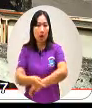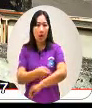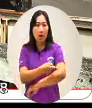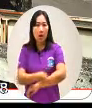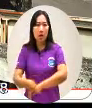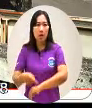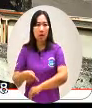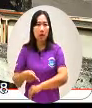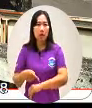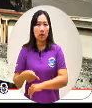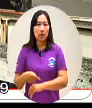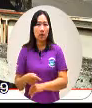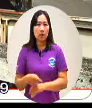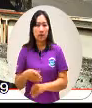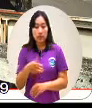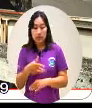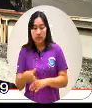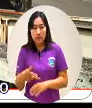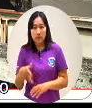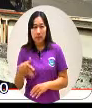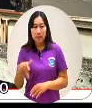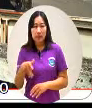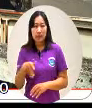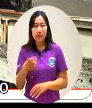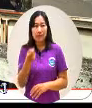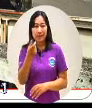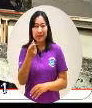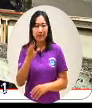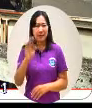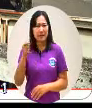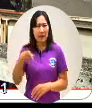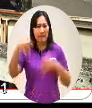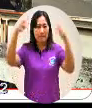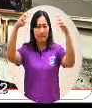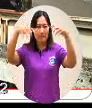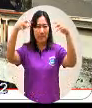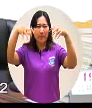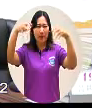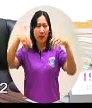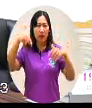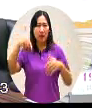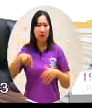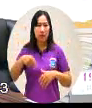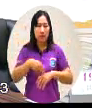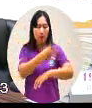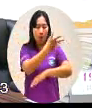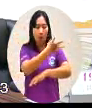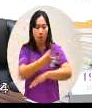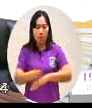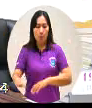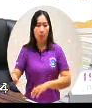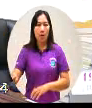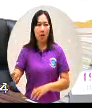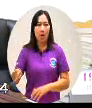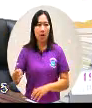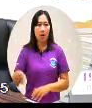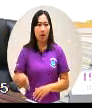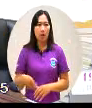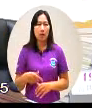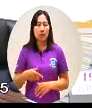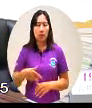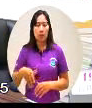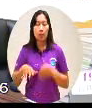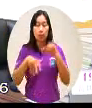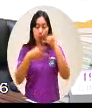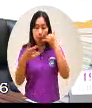是那雨季到的时候，这是临门大排上游。流去到山尾，流去到山尾吼，咱的大海哦，这